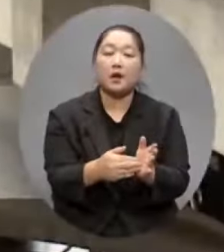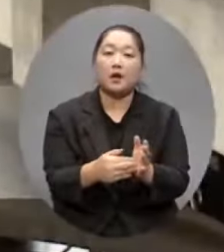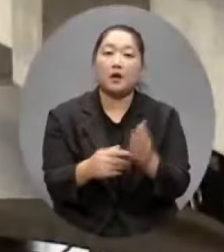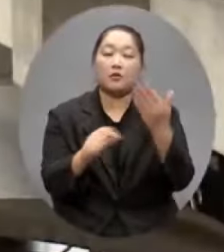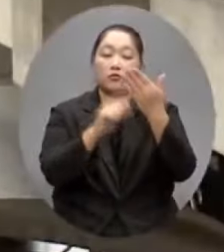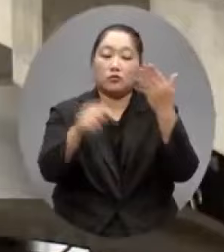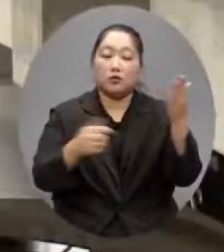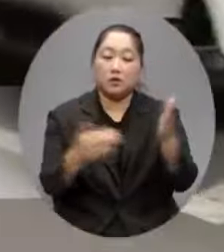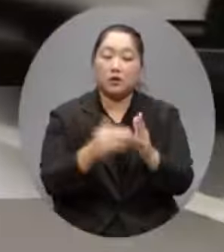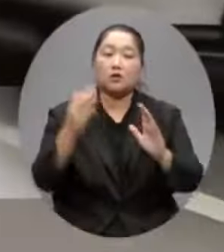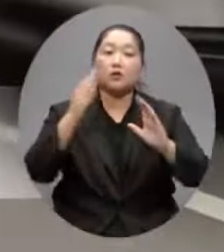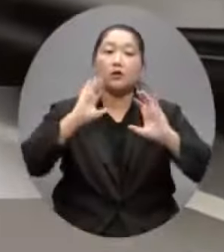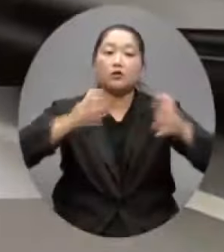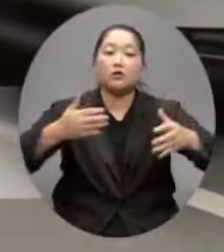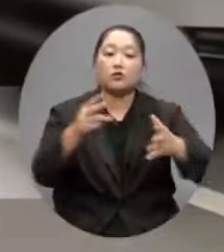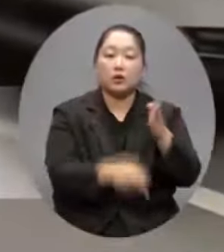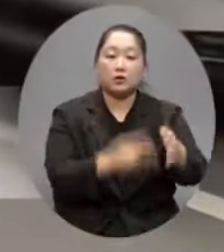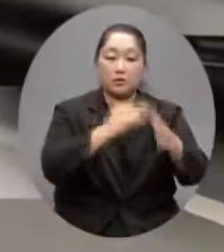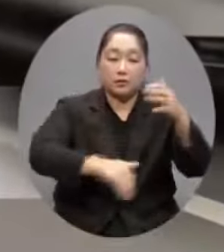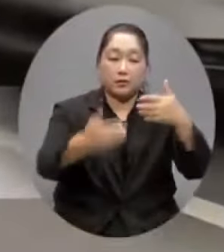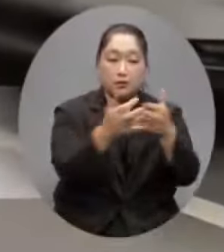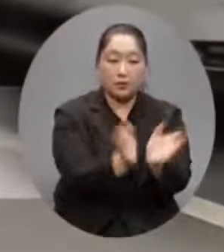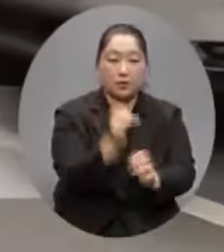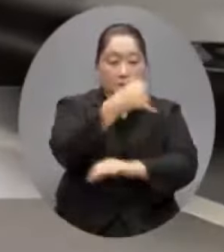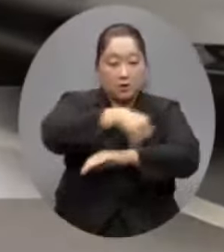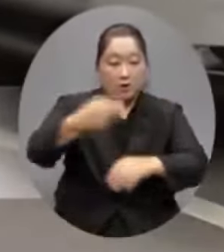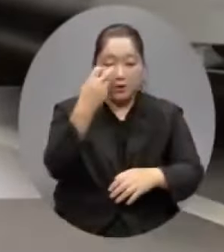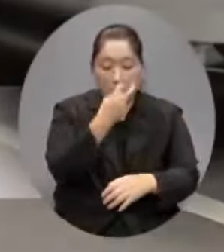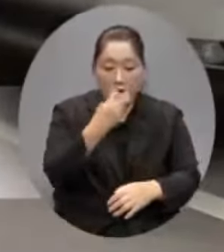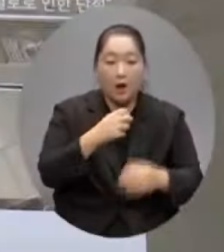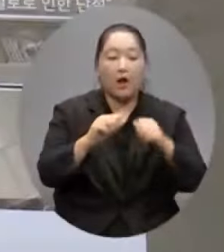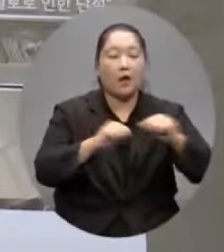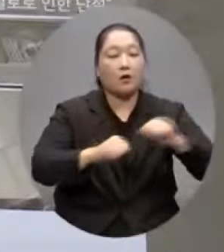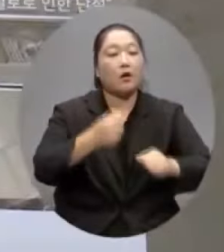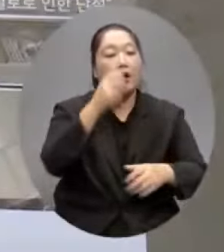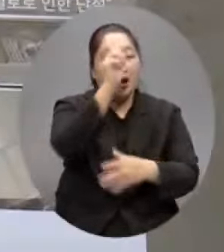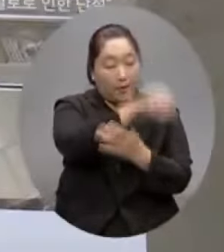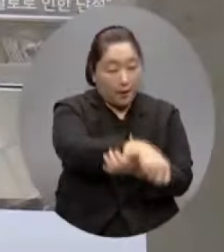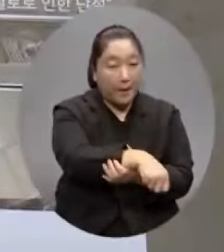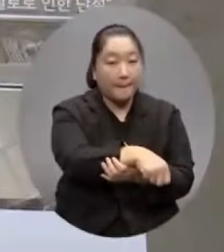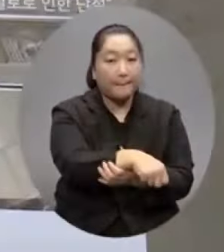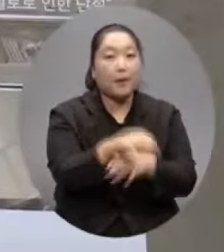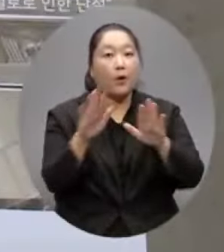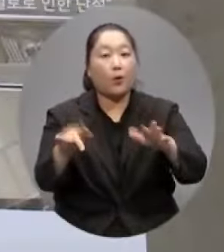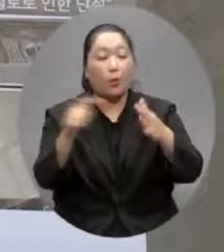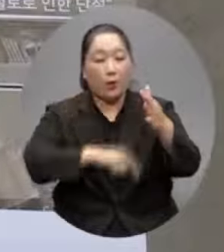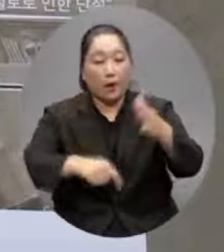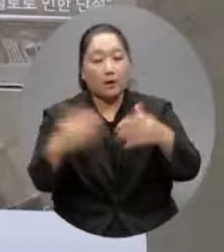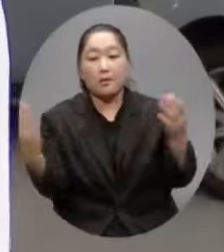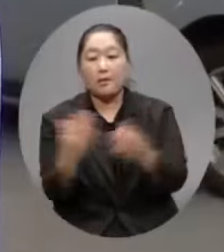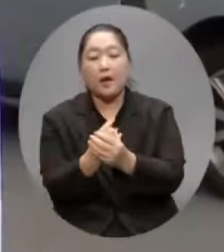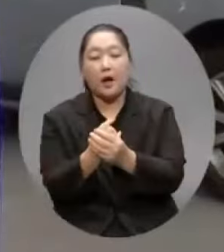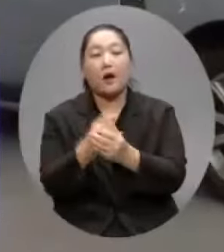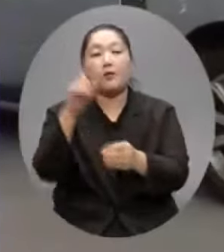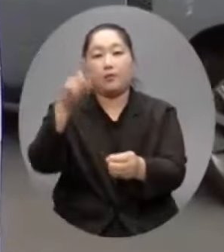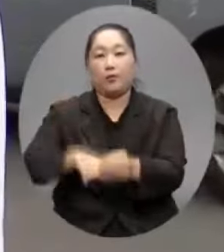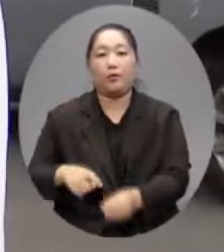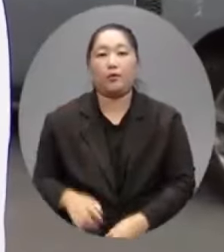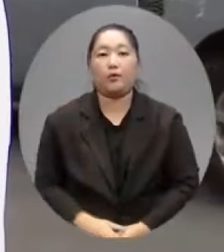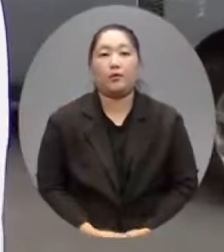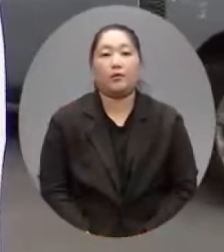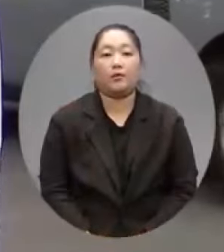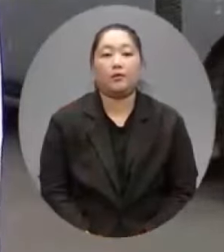달까지 국가철도공단의 설계 검토와 행위 허가까지 받아낸 뒤 올해 안에 공사를 끝내는 게